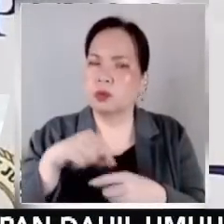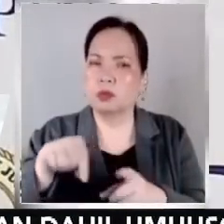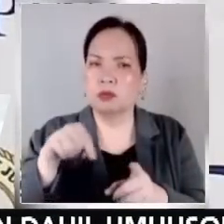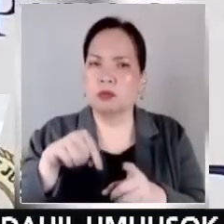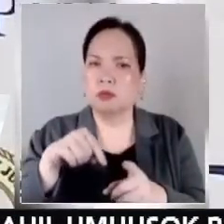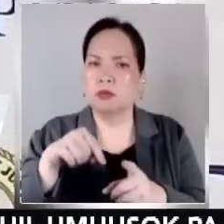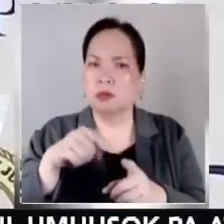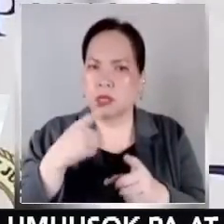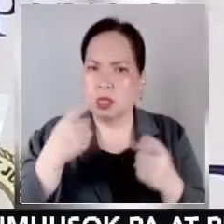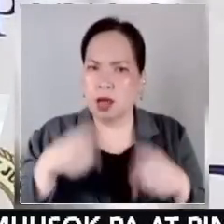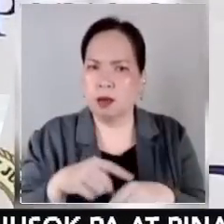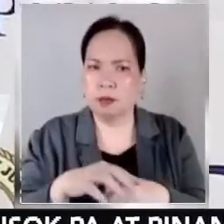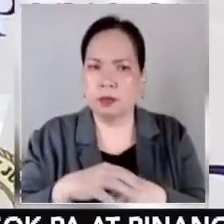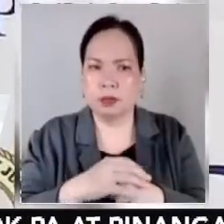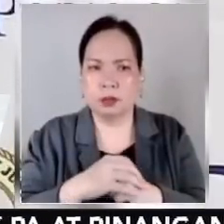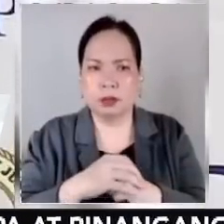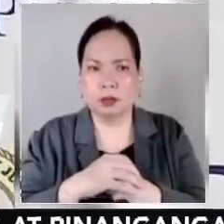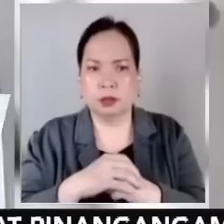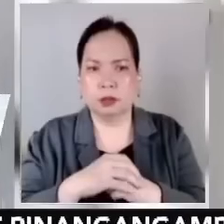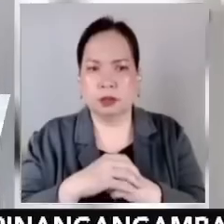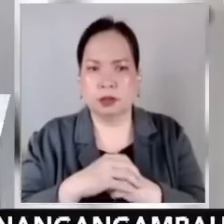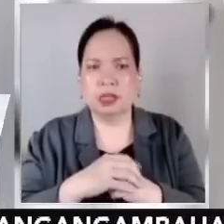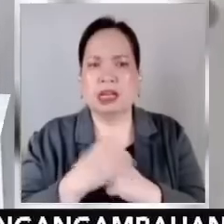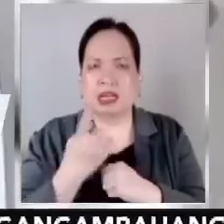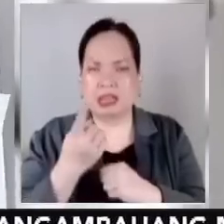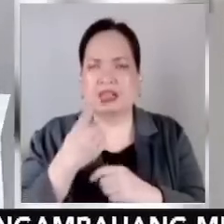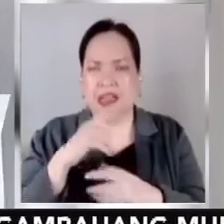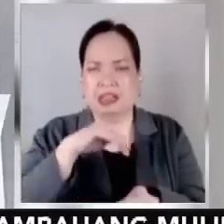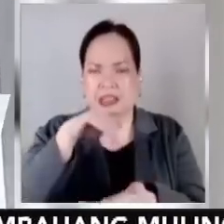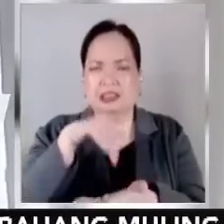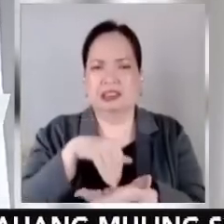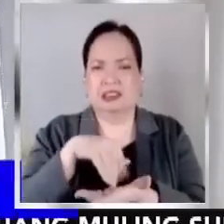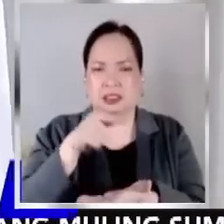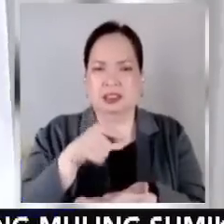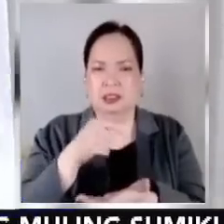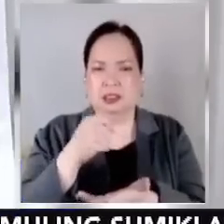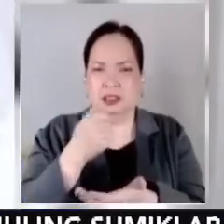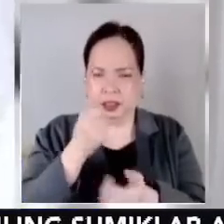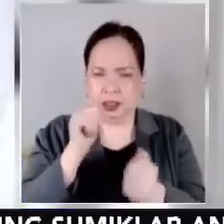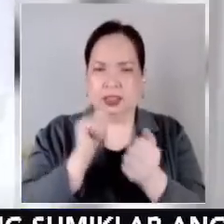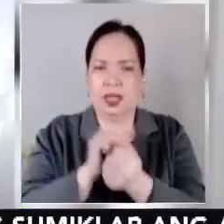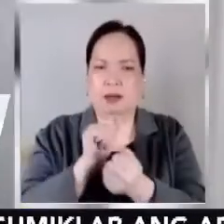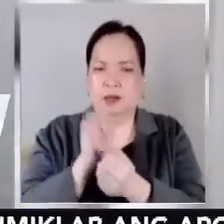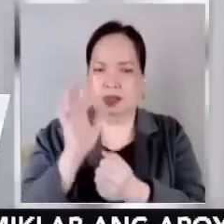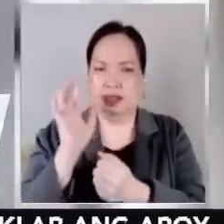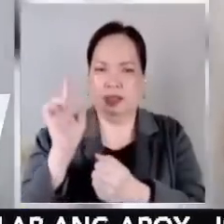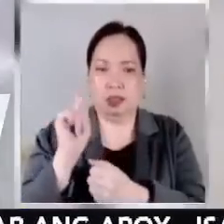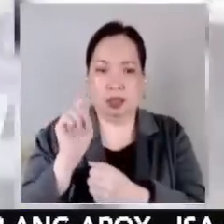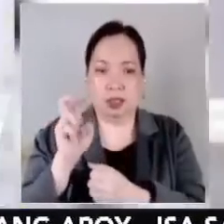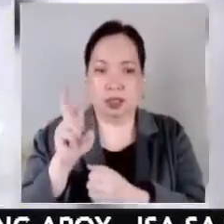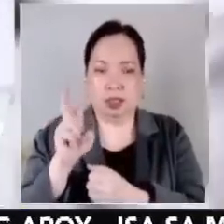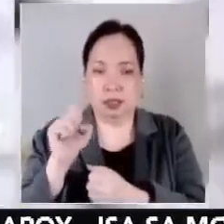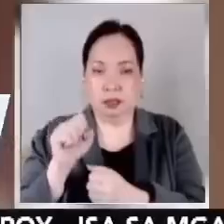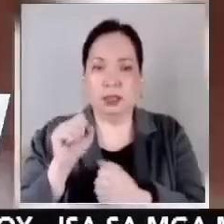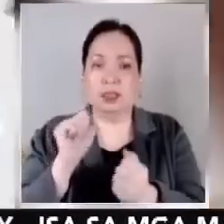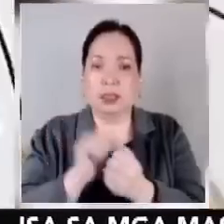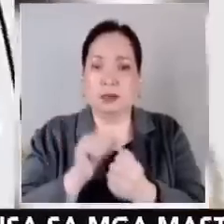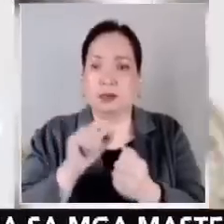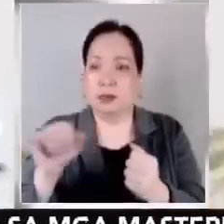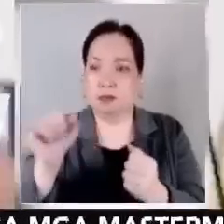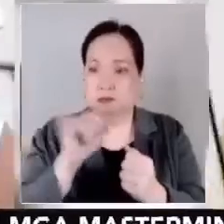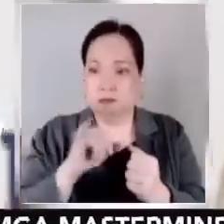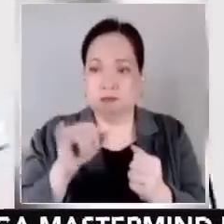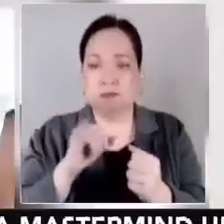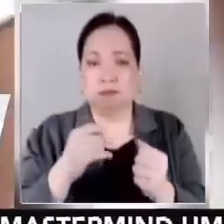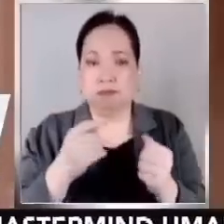there in the middle of Everything hawak na rin ng DOJ ang pinirmahang waver ni dating Governor pride Henry tevez para buksan ang